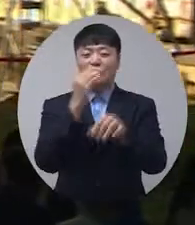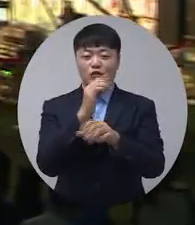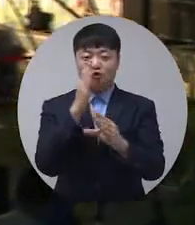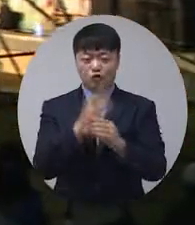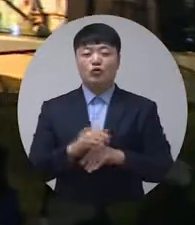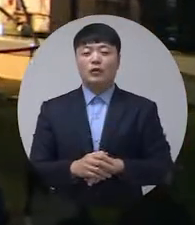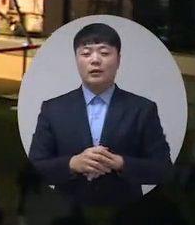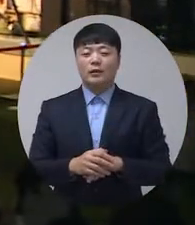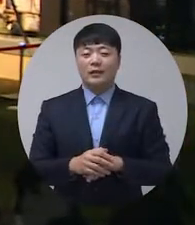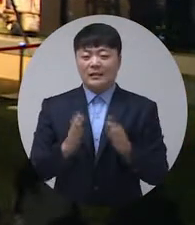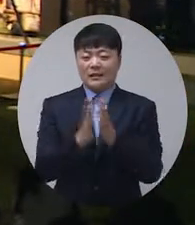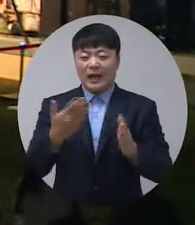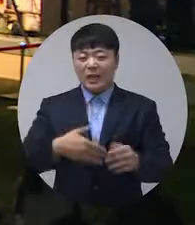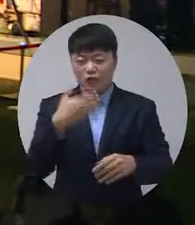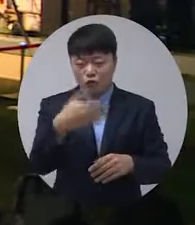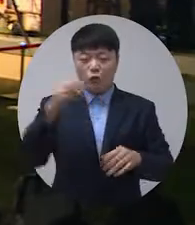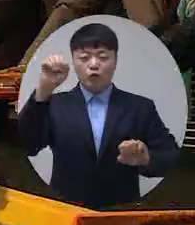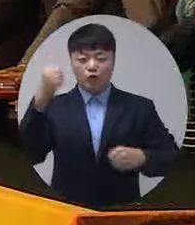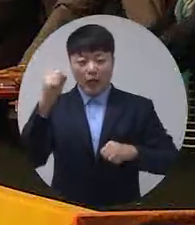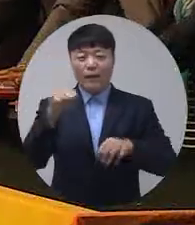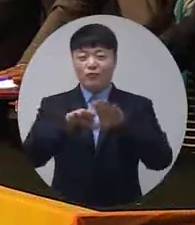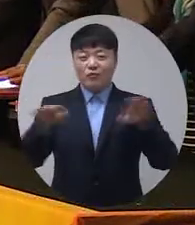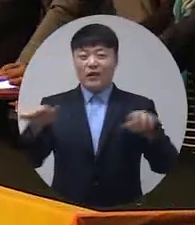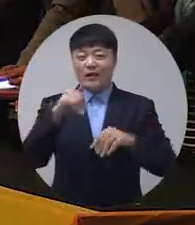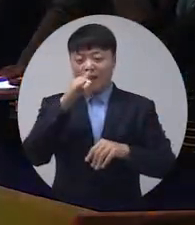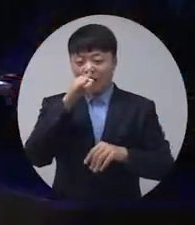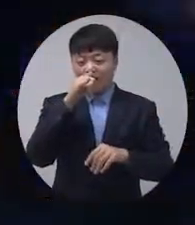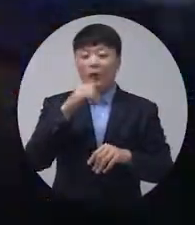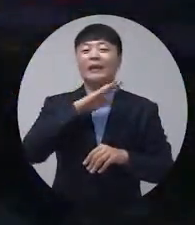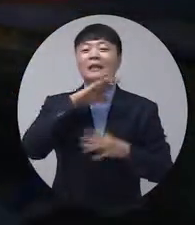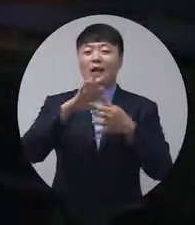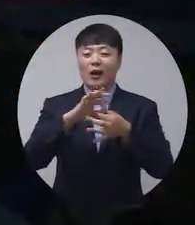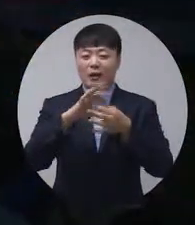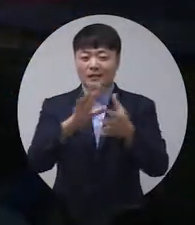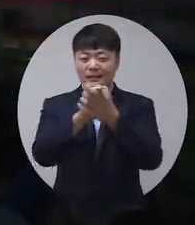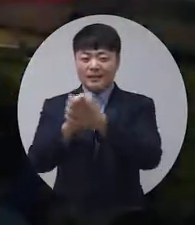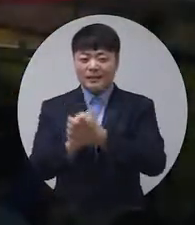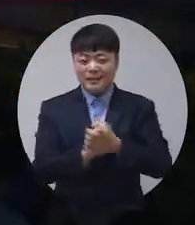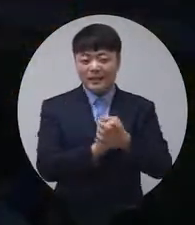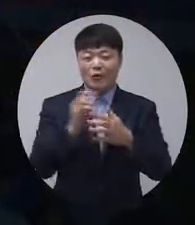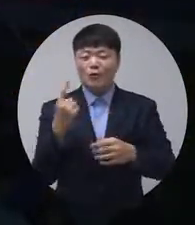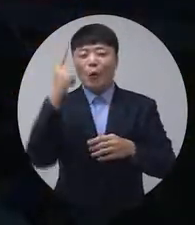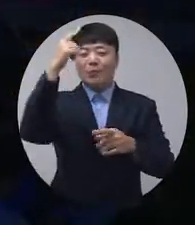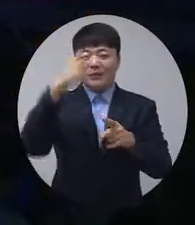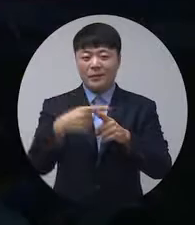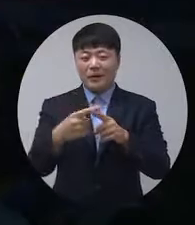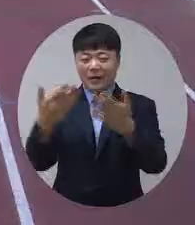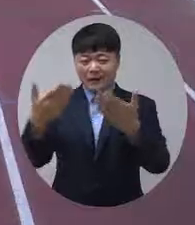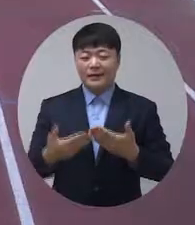시작을 알리는 점등 식과 함께 축하 공연 무대 등이 펼쳐져 전세대가 참여하는 화합의 무대 로 높은 호응을